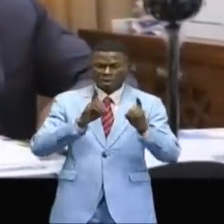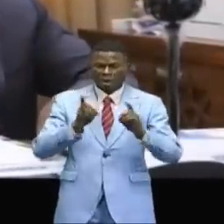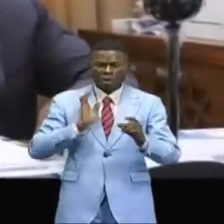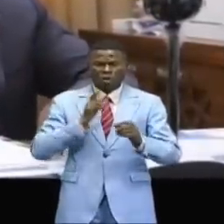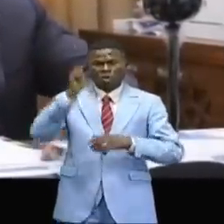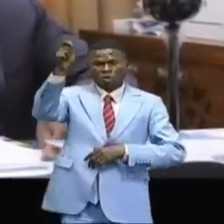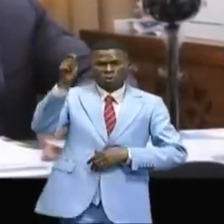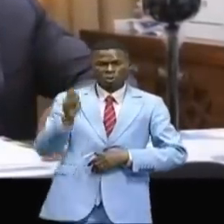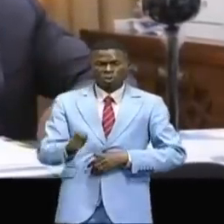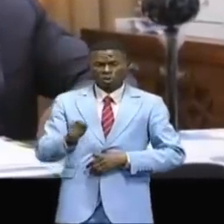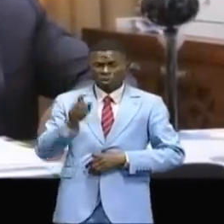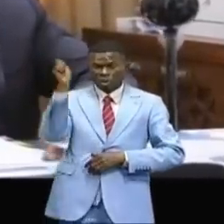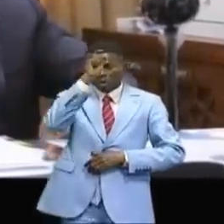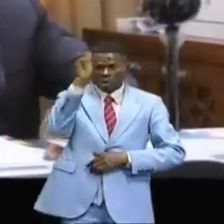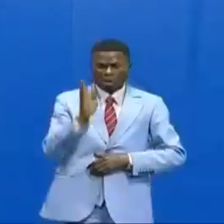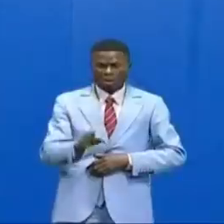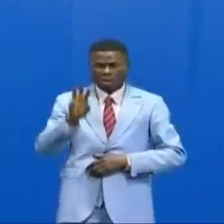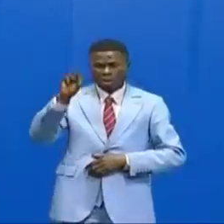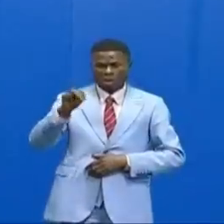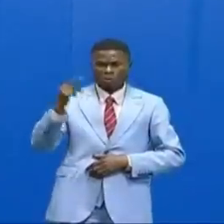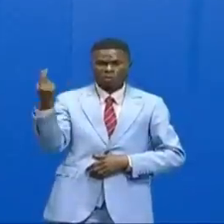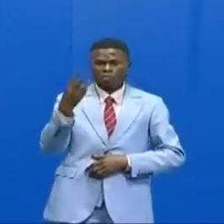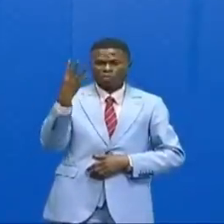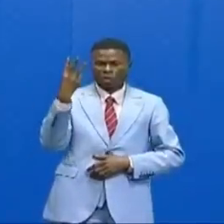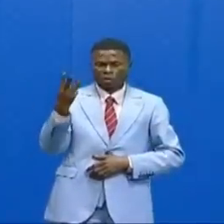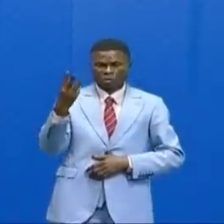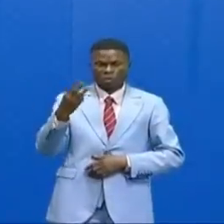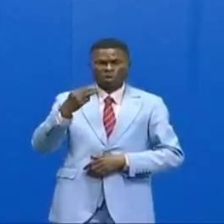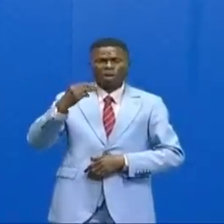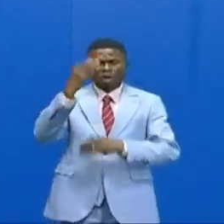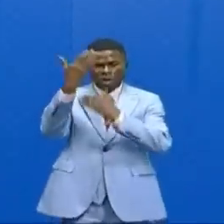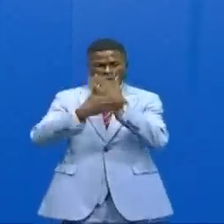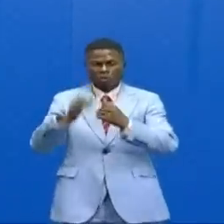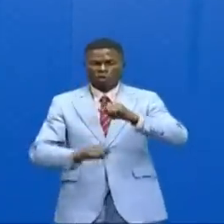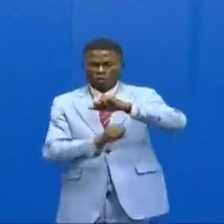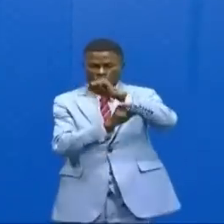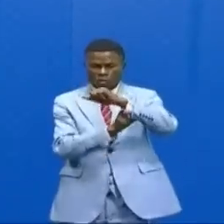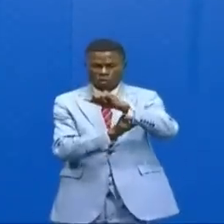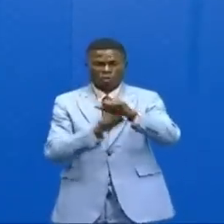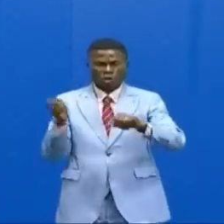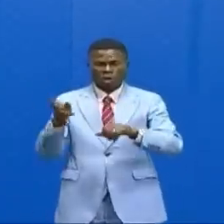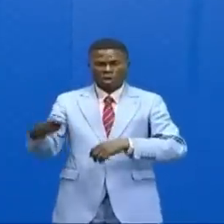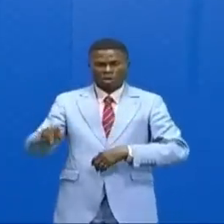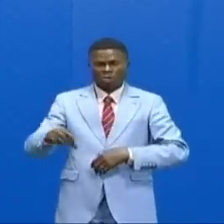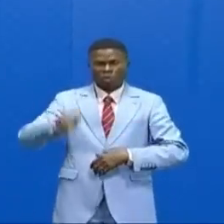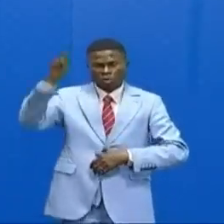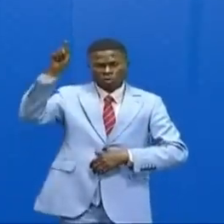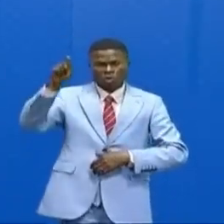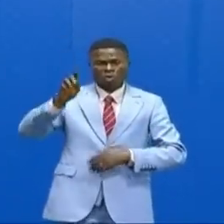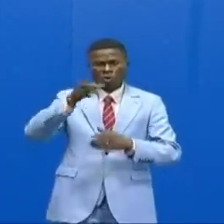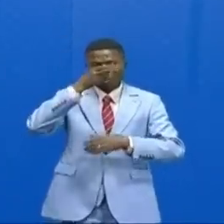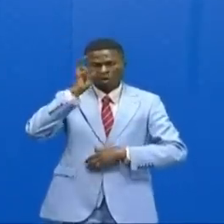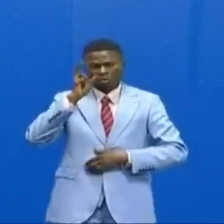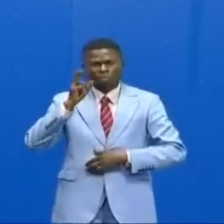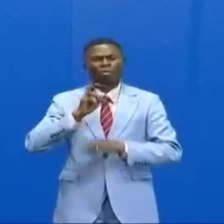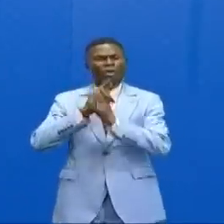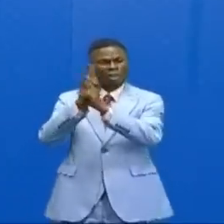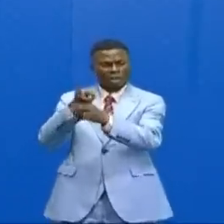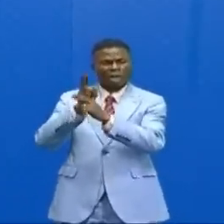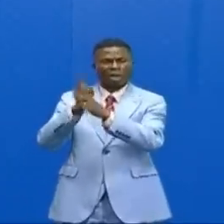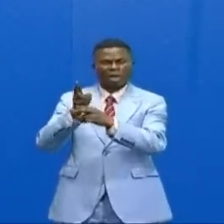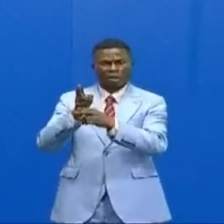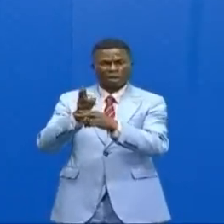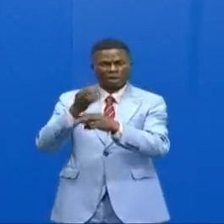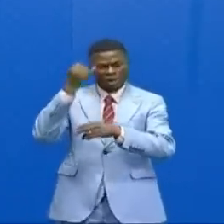armée et les terroristes du M23 appuyés par le Rwanda dans les territoires du Rutshuru en province du Nord Kivu et des réactions en